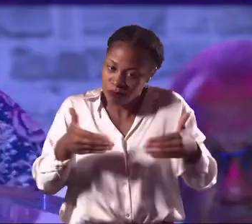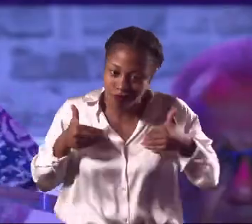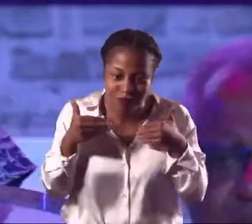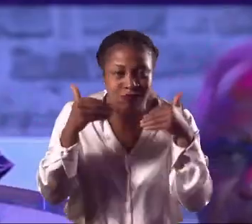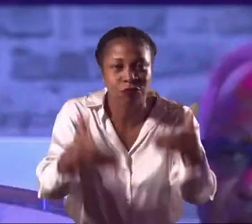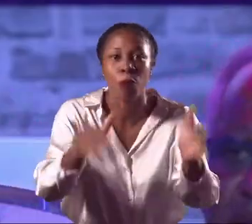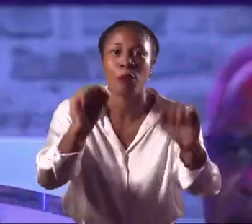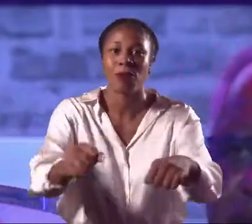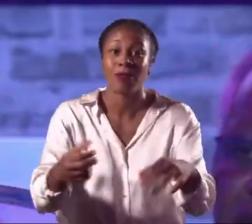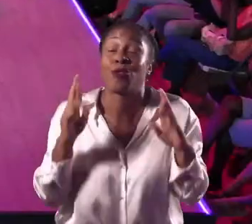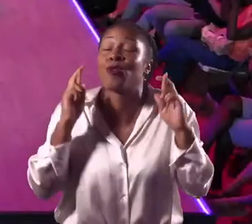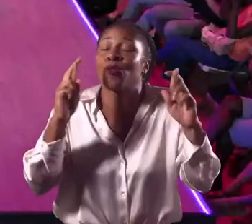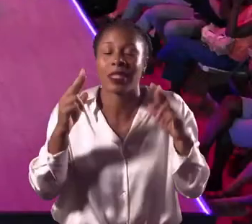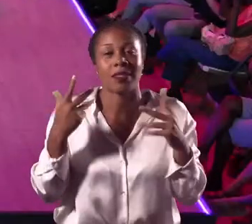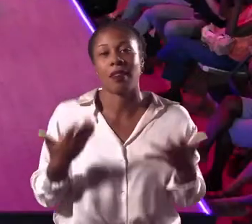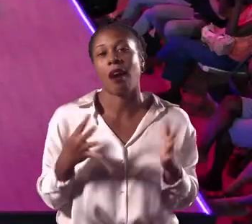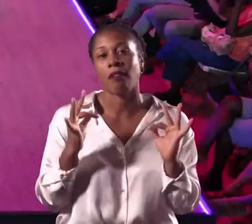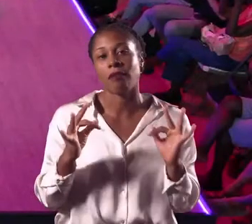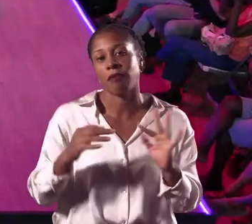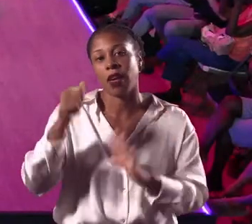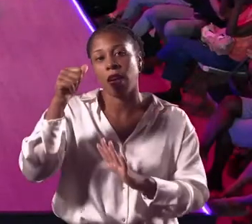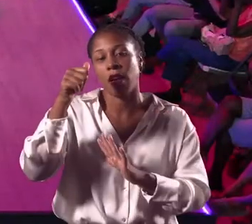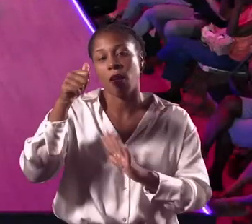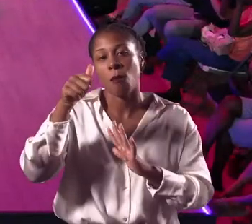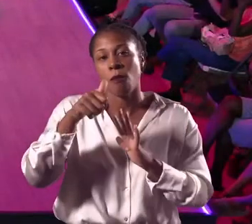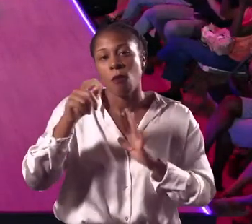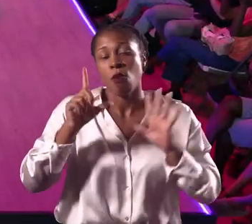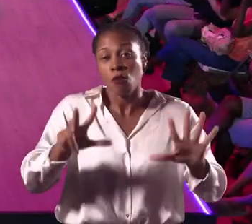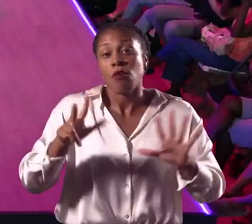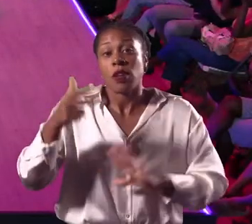le 8 juin prochain.